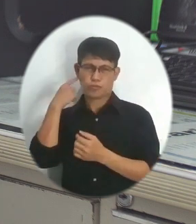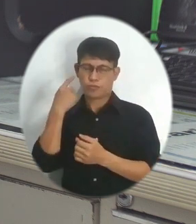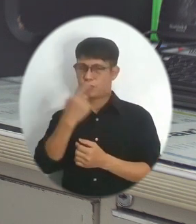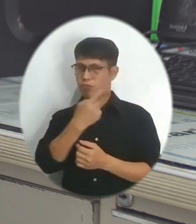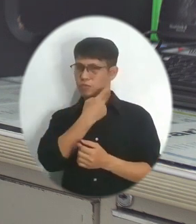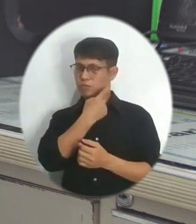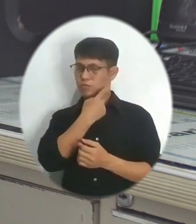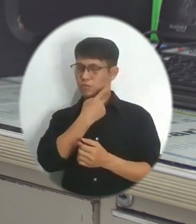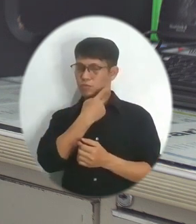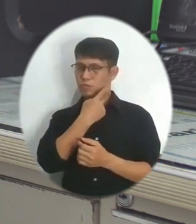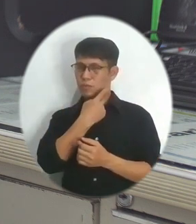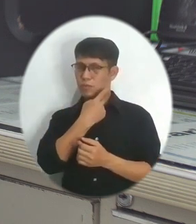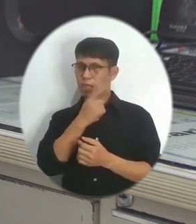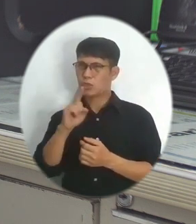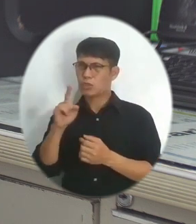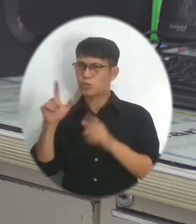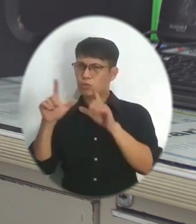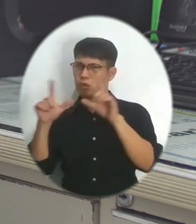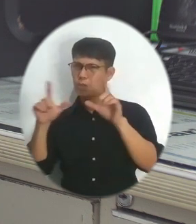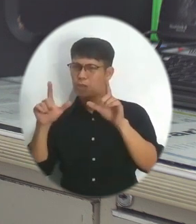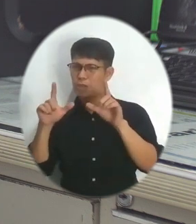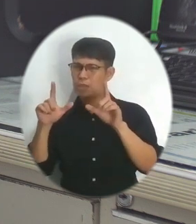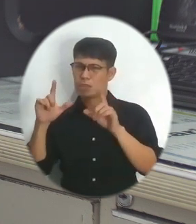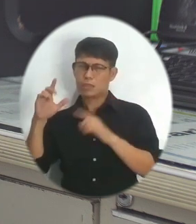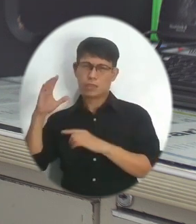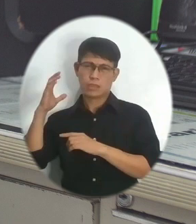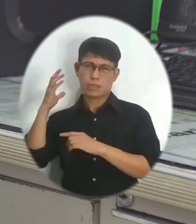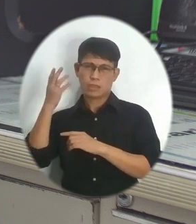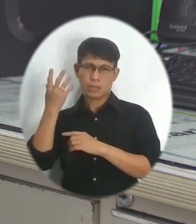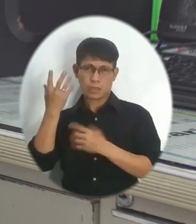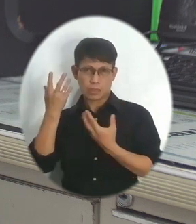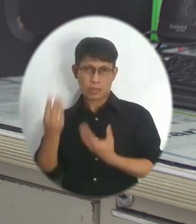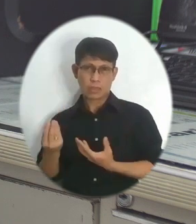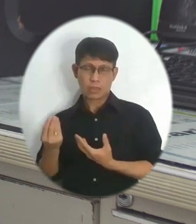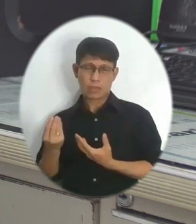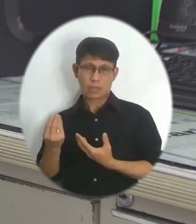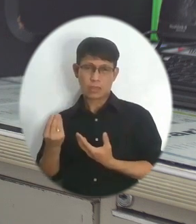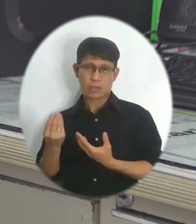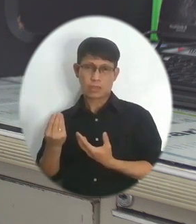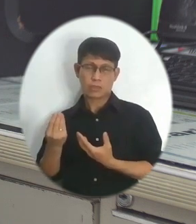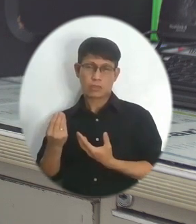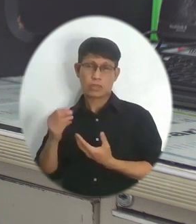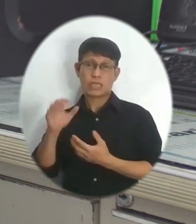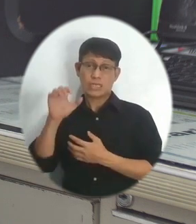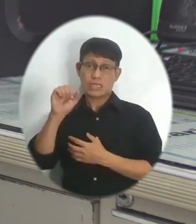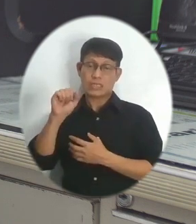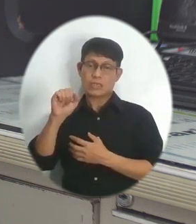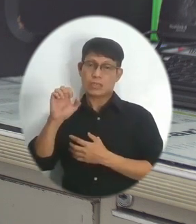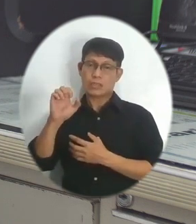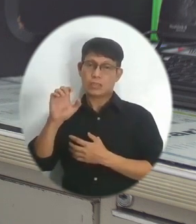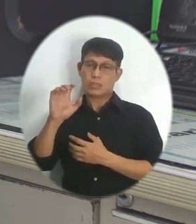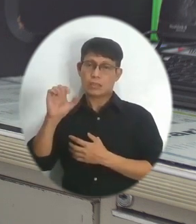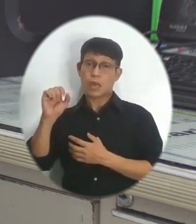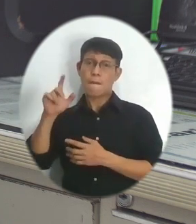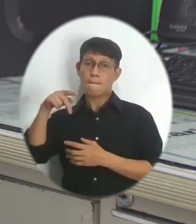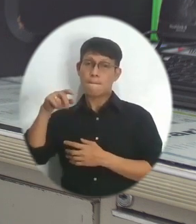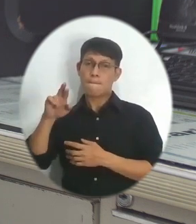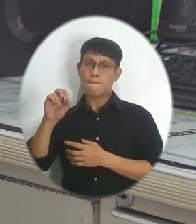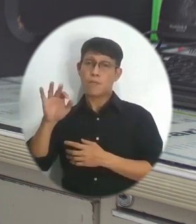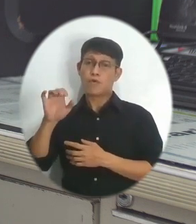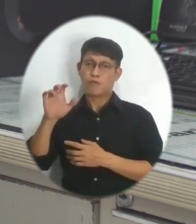na tenga yung mahina sa kanya. So, sa level ng panghihina ng paninig, yung nakuha niya o yung severity na tinatawag namin